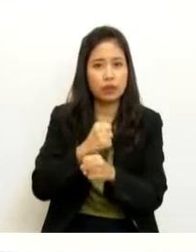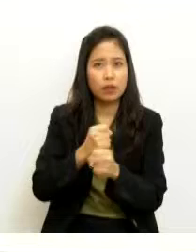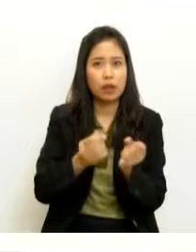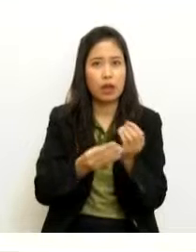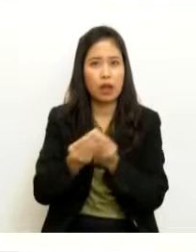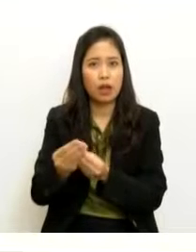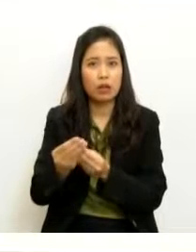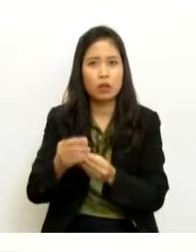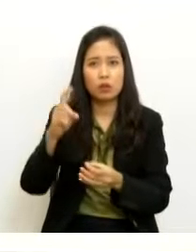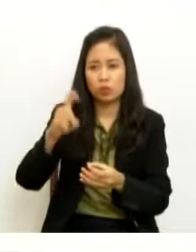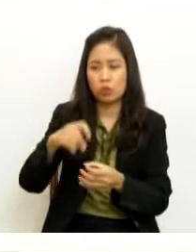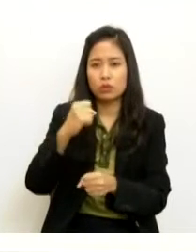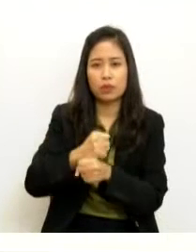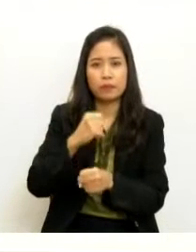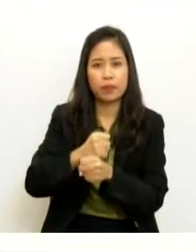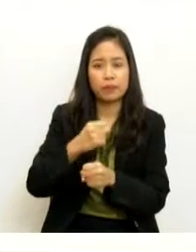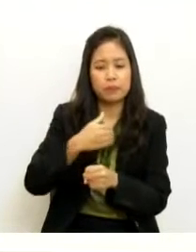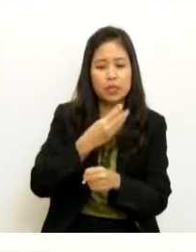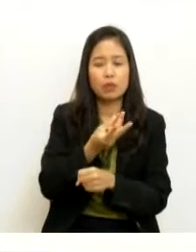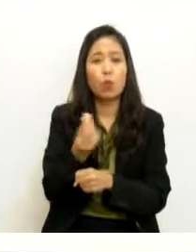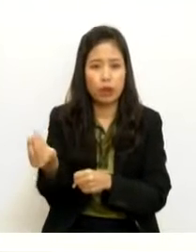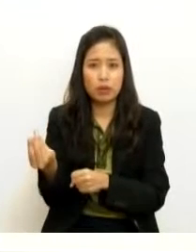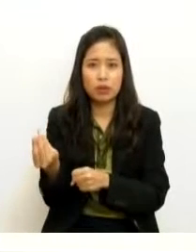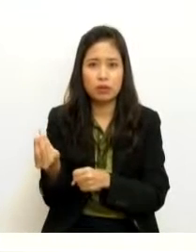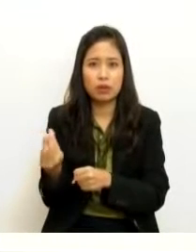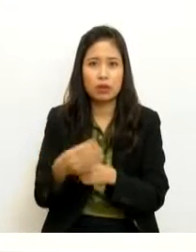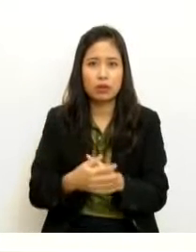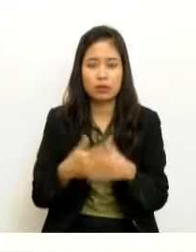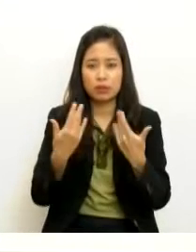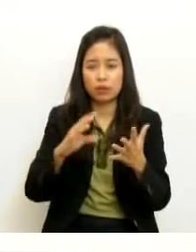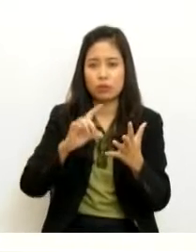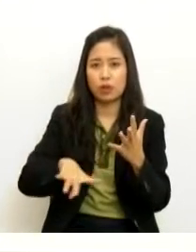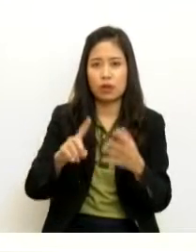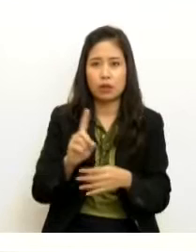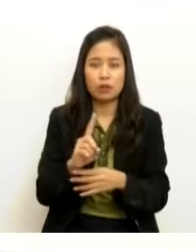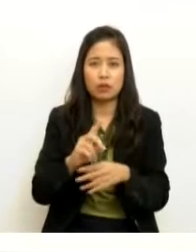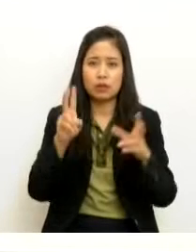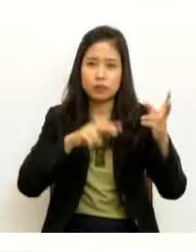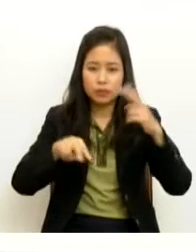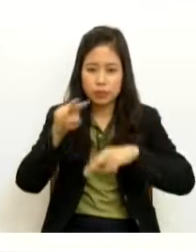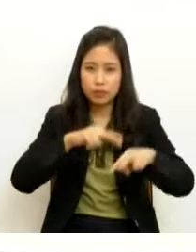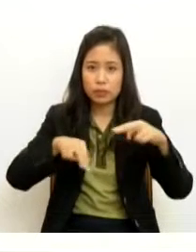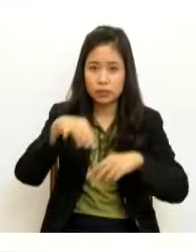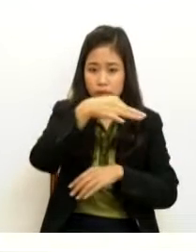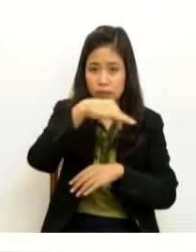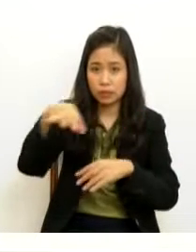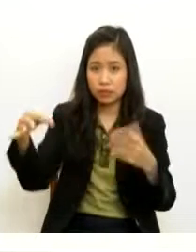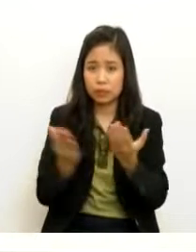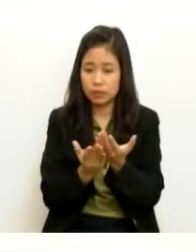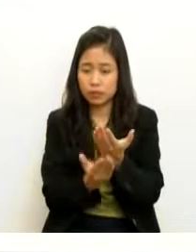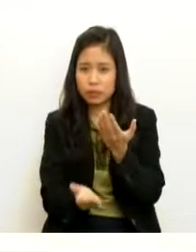ที่ต้องจัดทำเนี่ยมีกี่รายการแล้วอันสุดท้ายลองสำรวจซิว่าเอกสารหลักฐานที่ต้องทำขึ้นเนี่ย